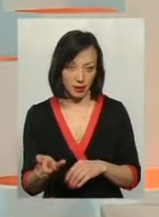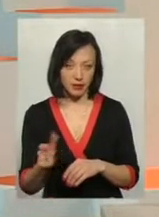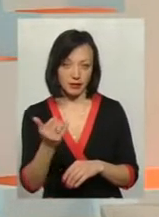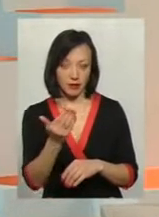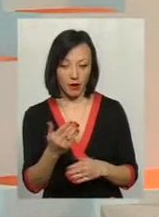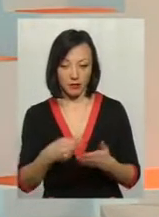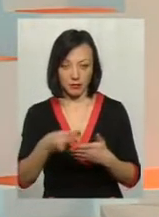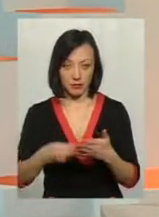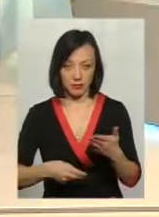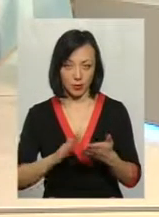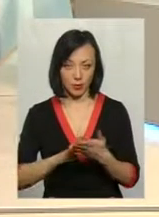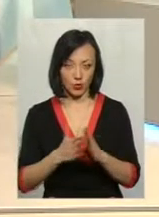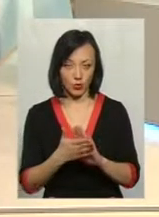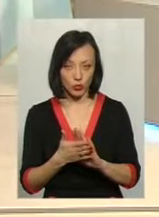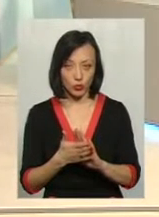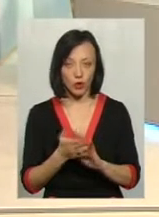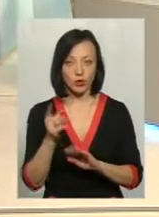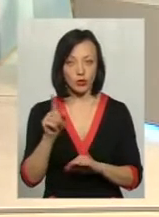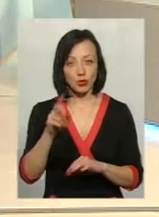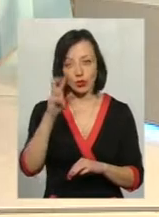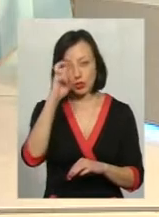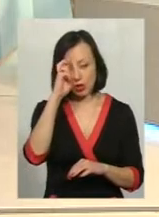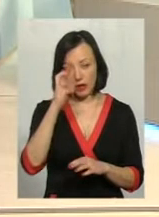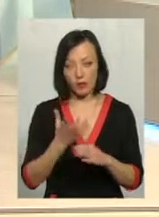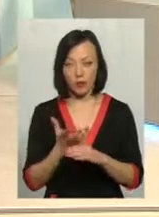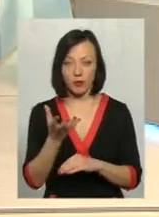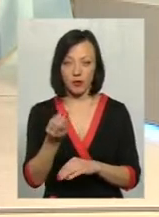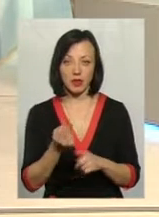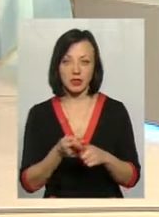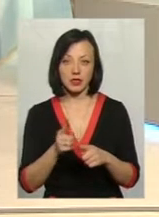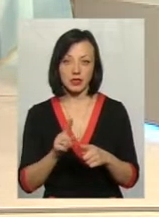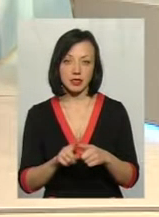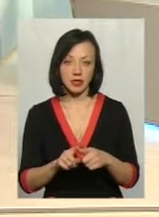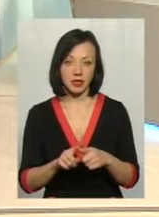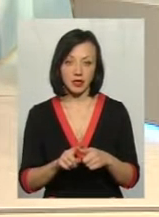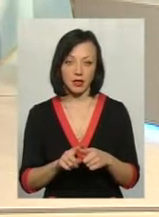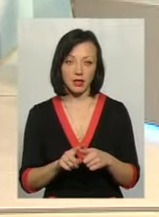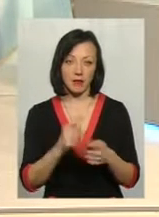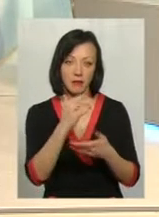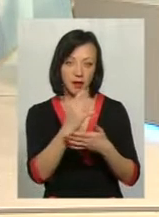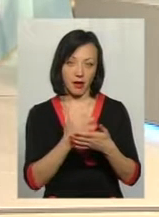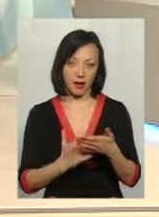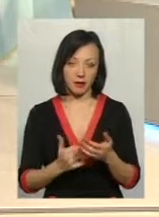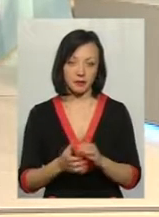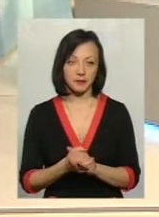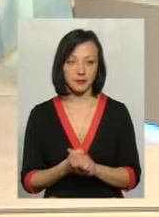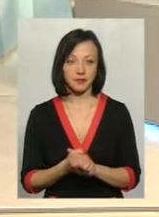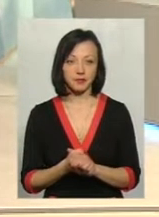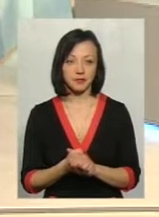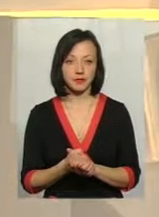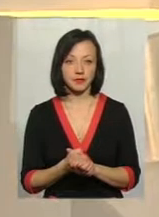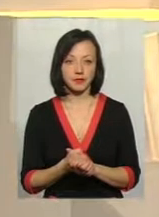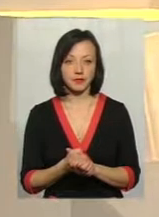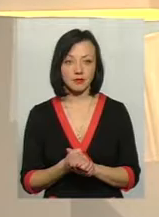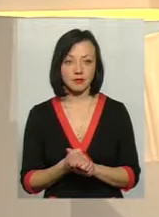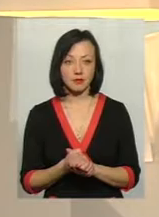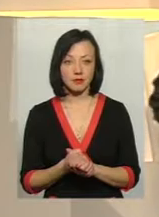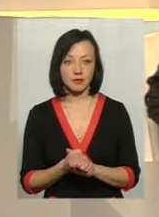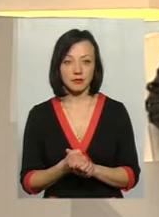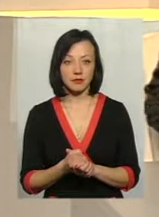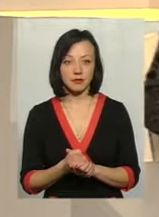вами уклав цю угоду, то тоді держава проплачує цей гарантований пакет. Тепер дивіться, я говорю про гранти